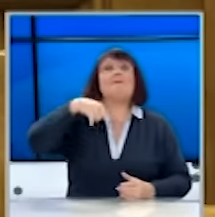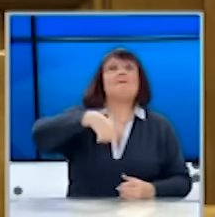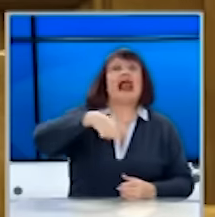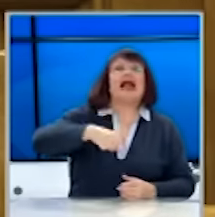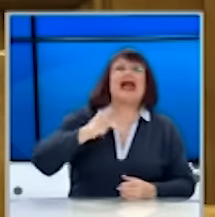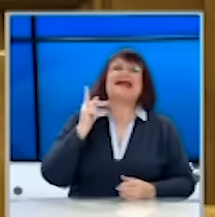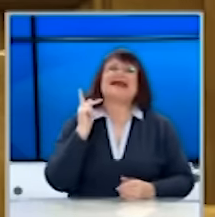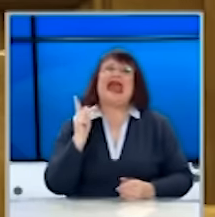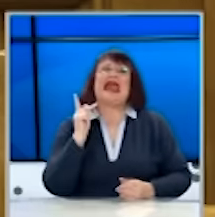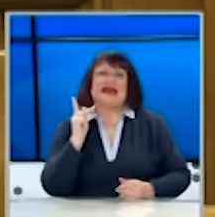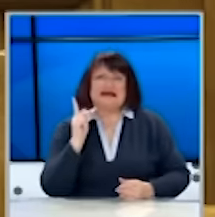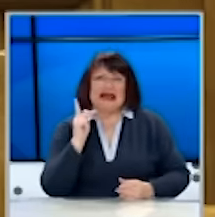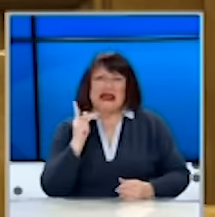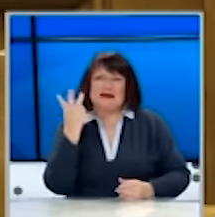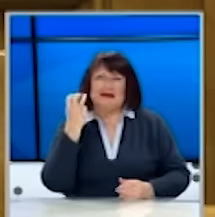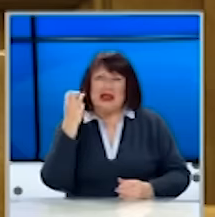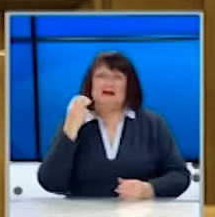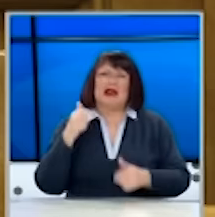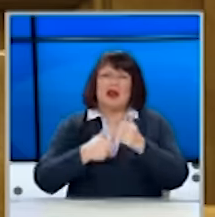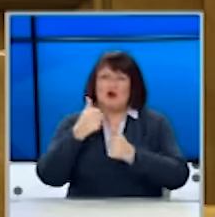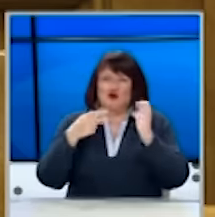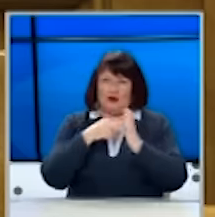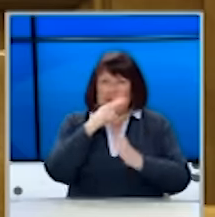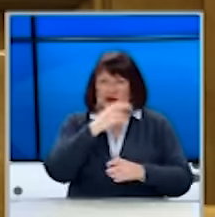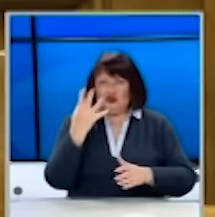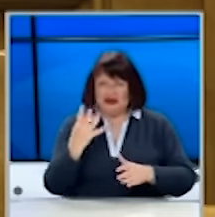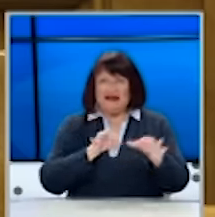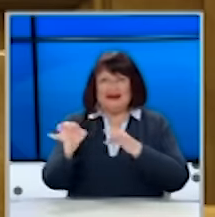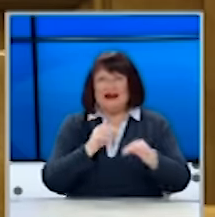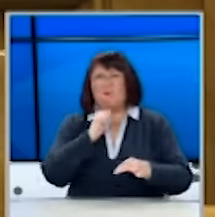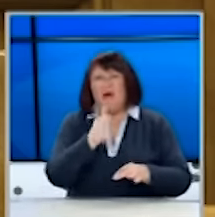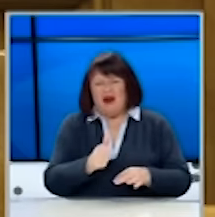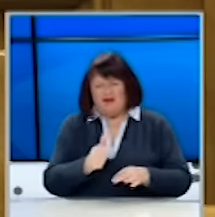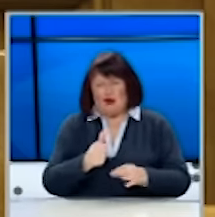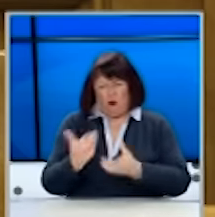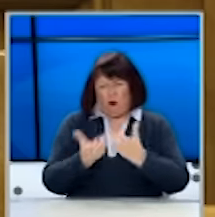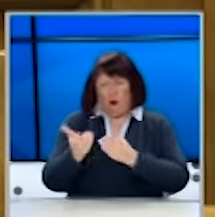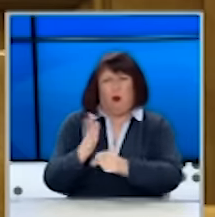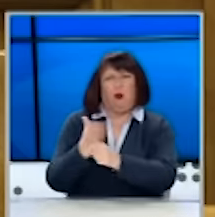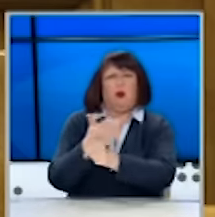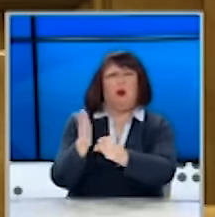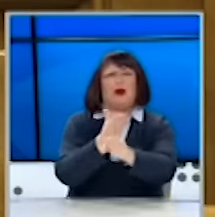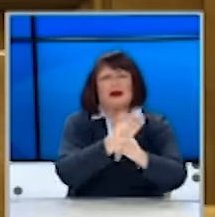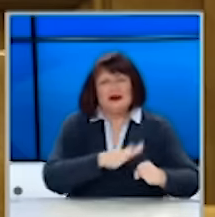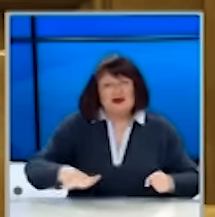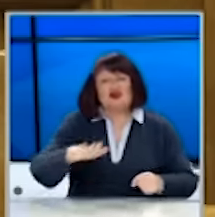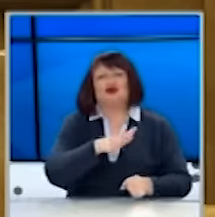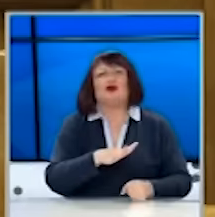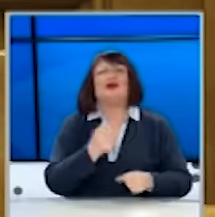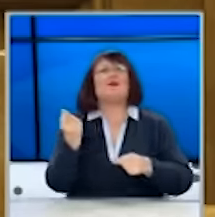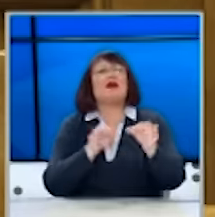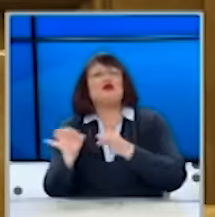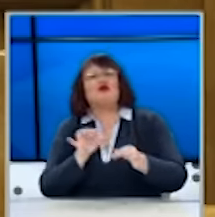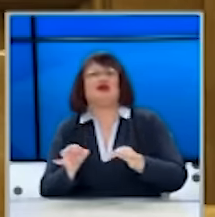την Κυριακή 30 Ιούνιου του 24 με πολλά στρέμματα καμένα και μεγάλες καταστροφές σε